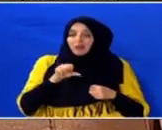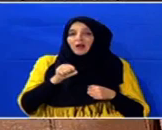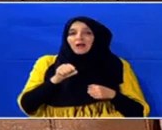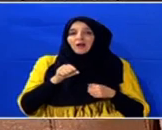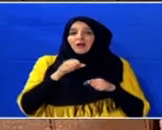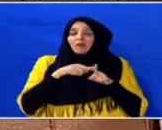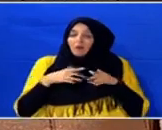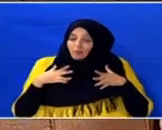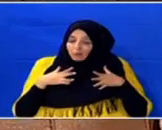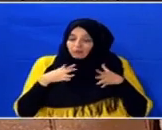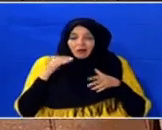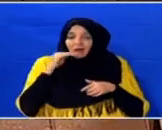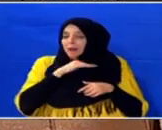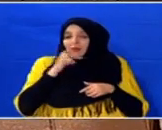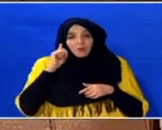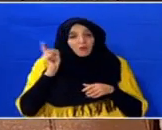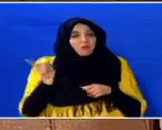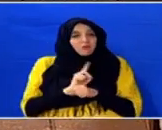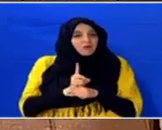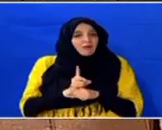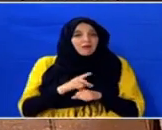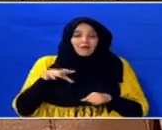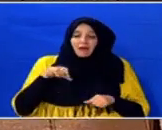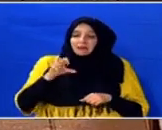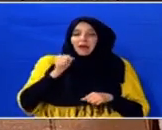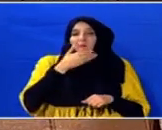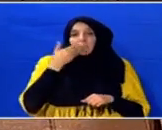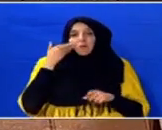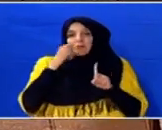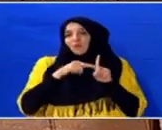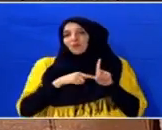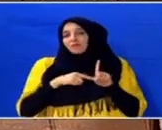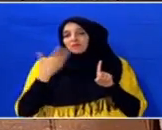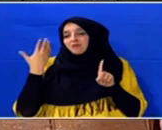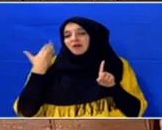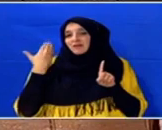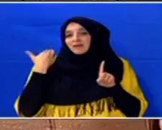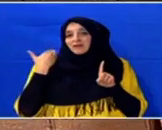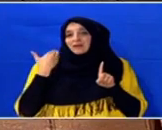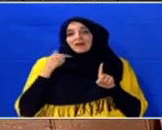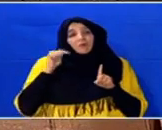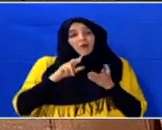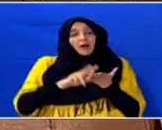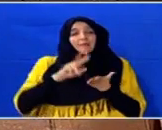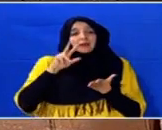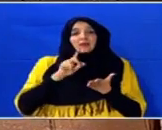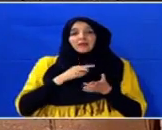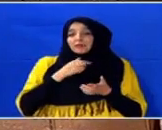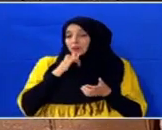المبادرة إلى أداء ما عليها من صوم هنا تطبيق القاعدة التي